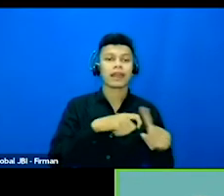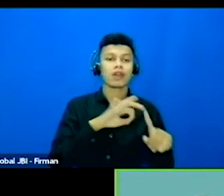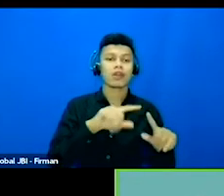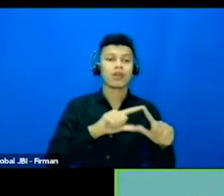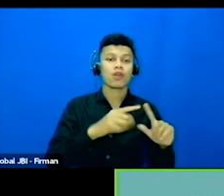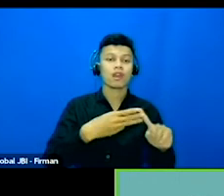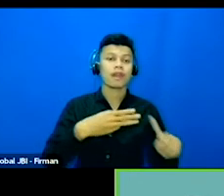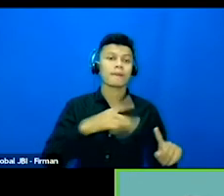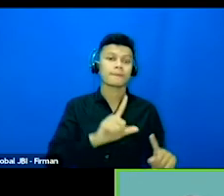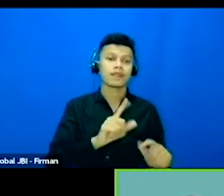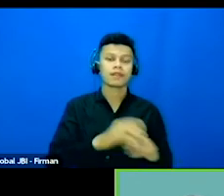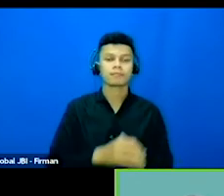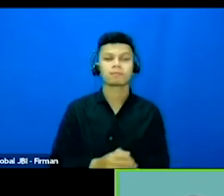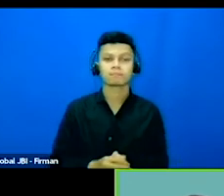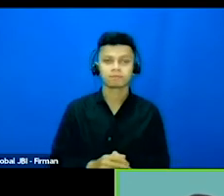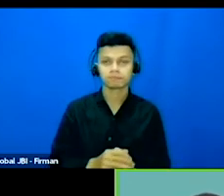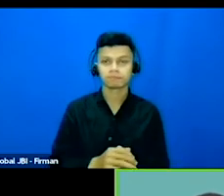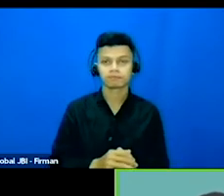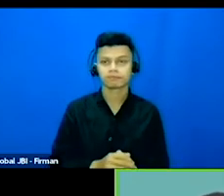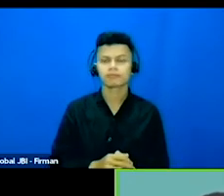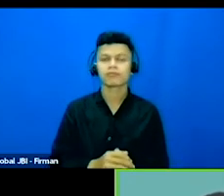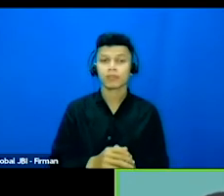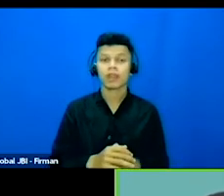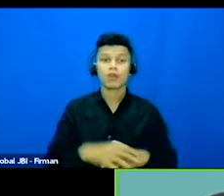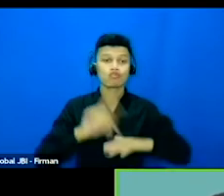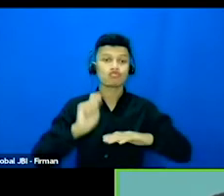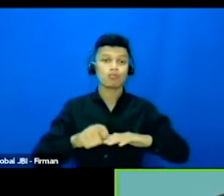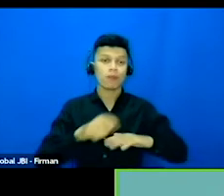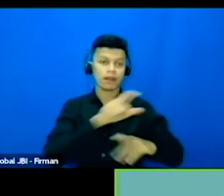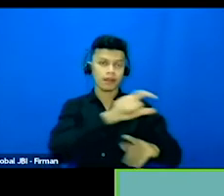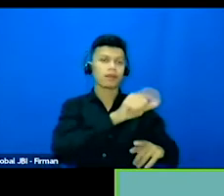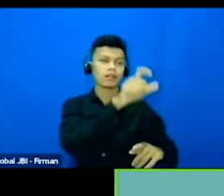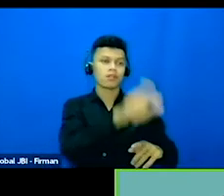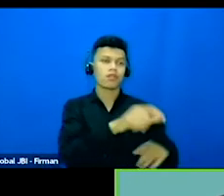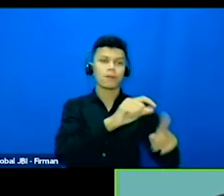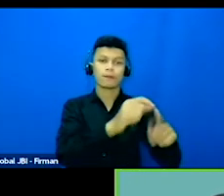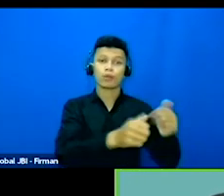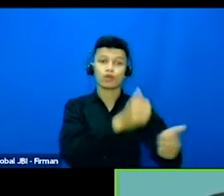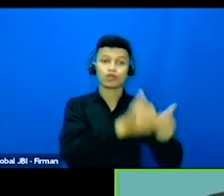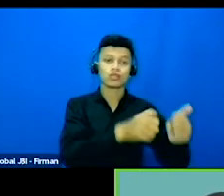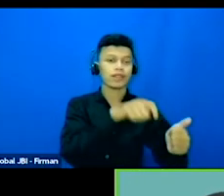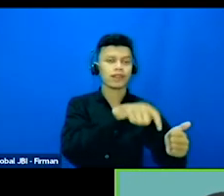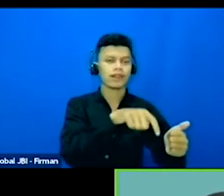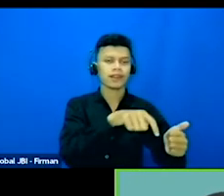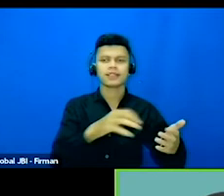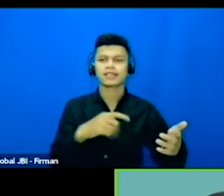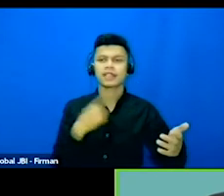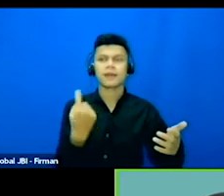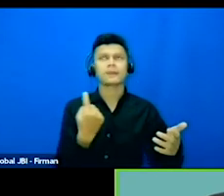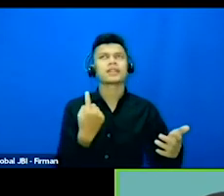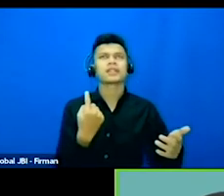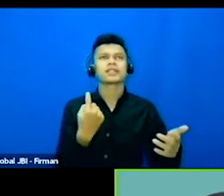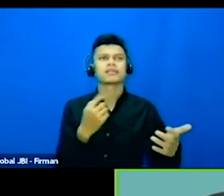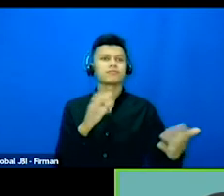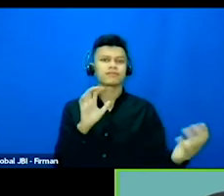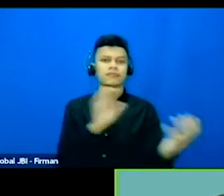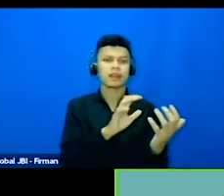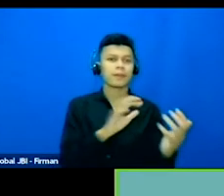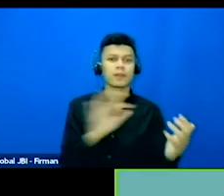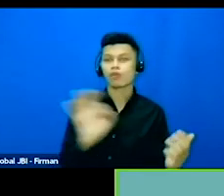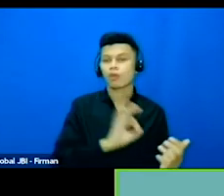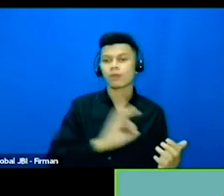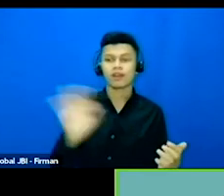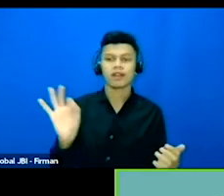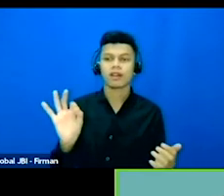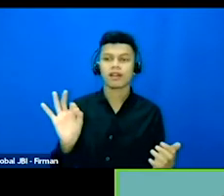sanksi terhadap rute produsen tersebut nah ini yang belum pernah kita temui gitu ya